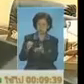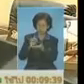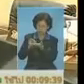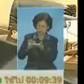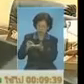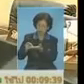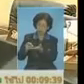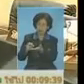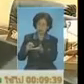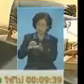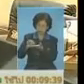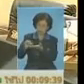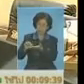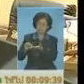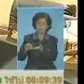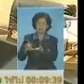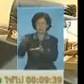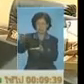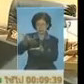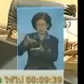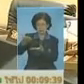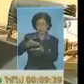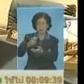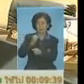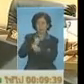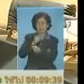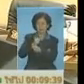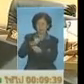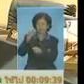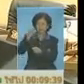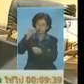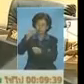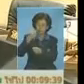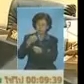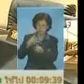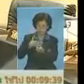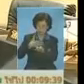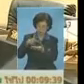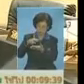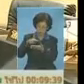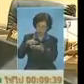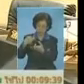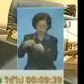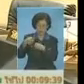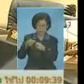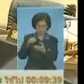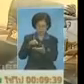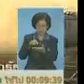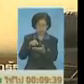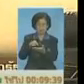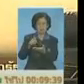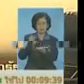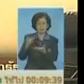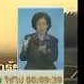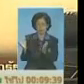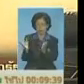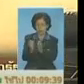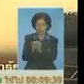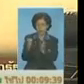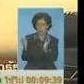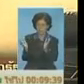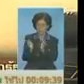ผ่านหนังสือคือไม่ได้พิจารณาเขาเรียกงานรูทีนทำไมผมจะไม่ได้อ่านปัญหามันมีตรงนี้ครับท่านประธานครับพอมาเป็นรายเดียวเนี่ยม